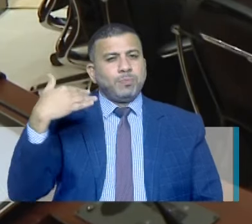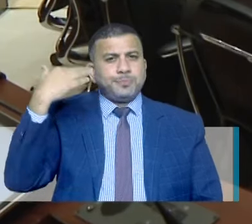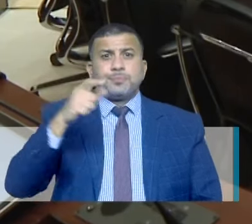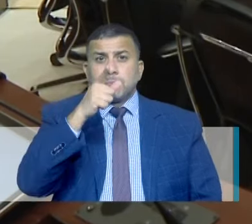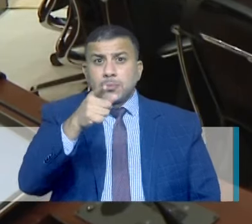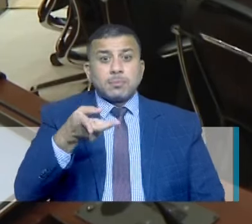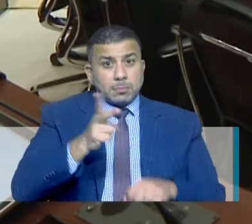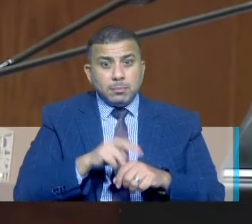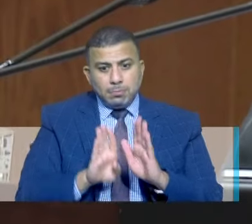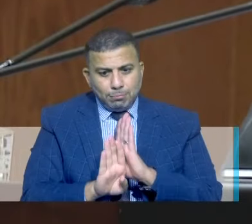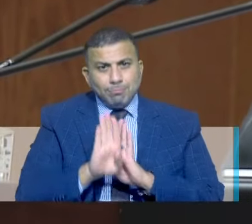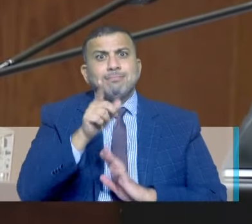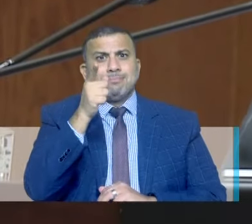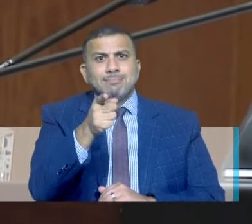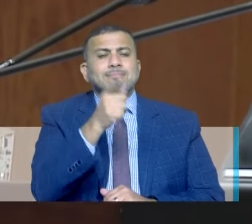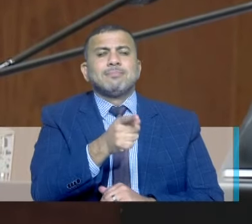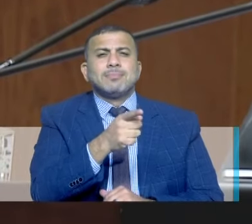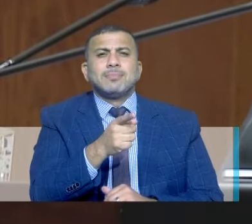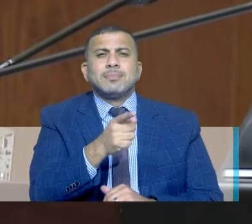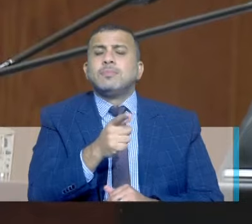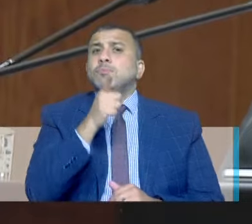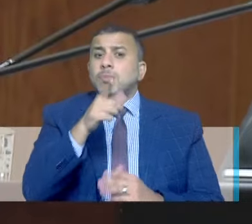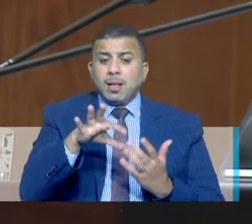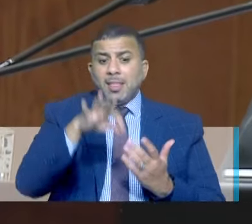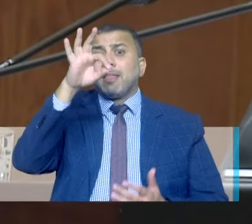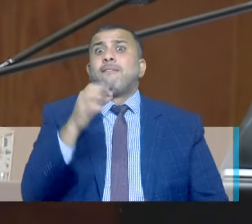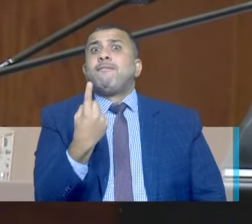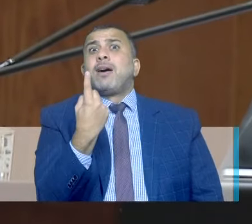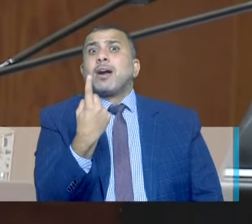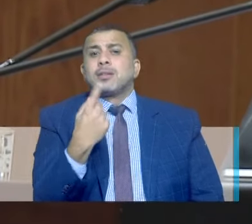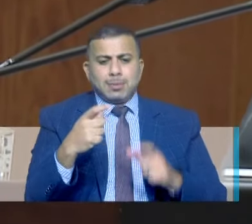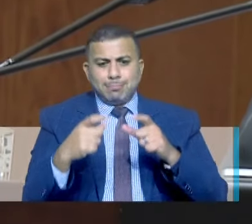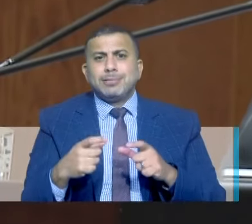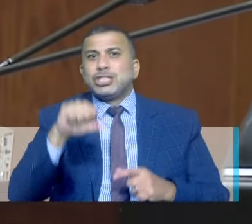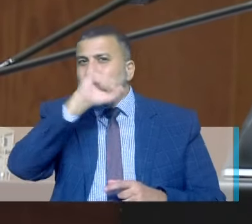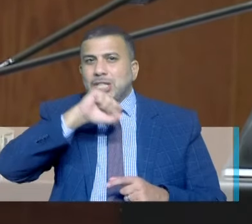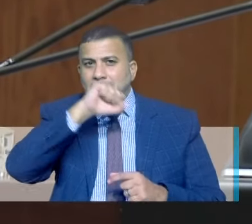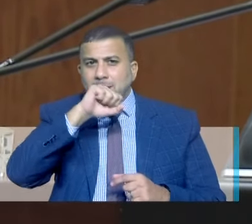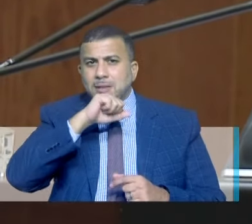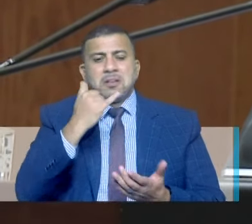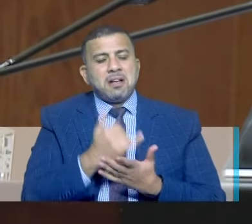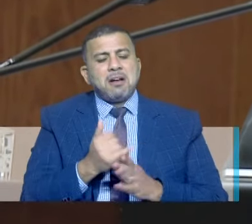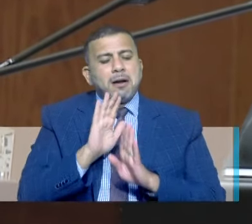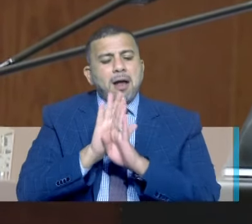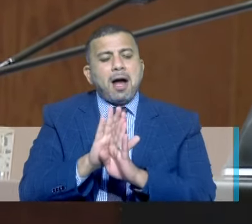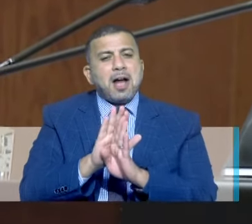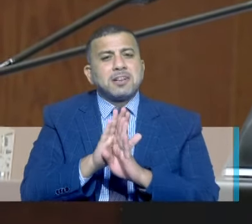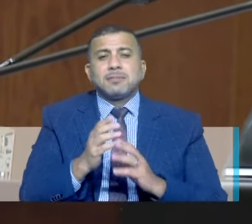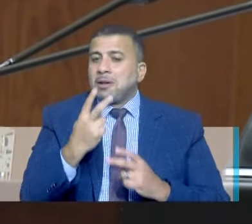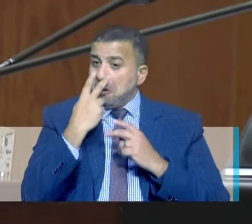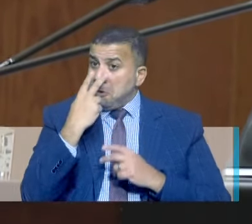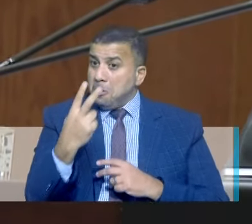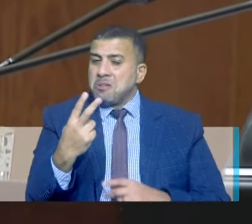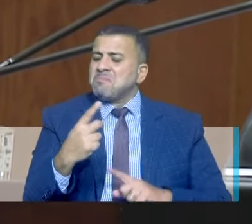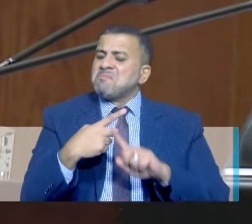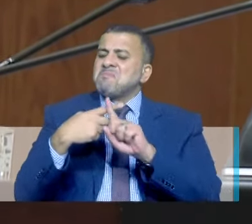غراس آخر لهذه التجربة التي تفردت بها إمارة الشارقة تحت رعاية كريمة ورؤية